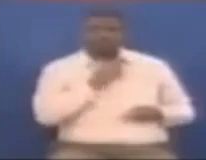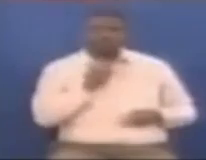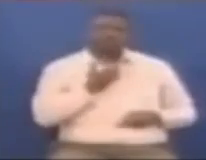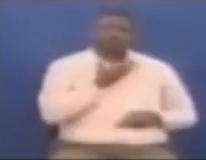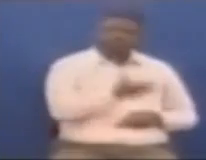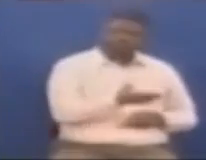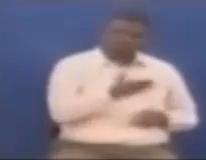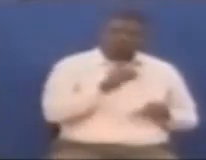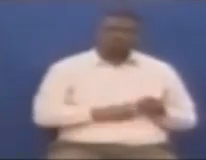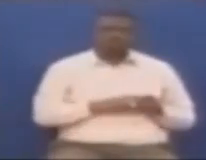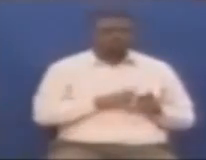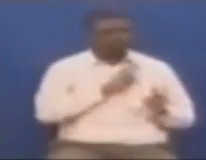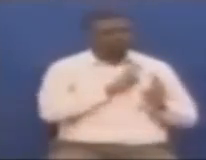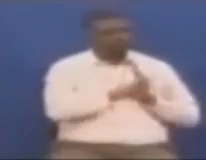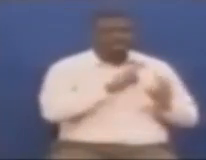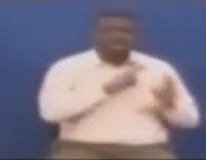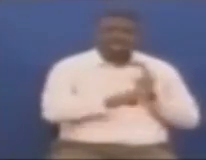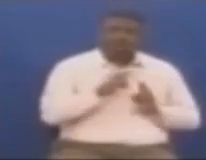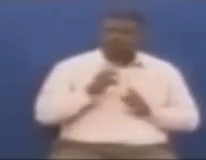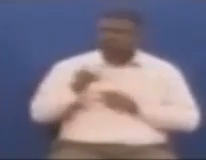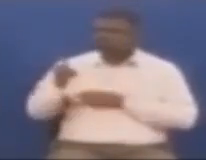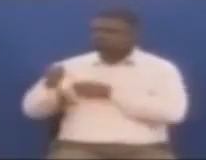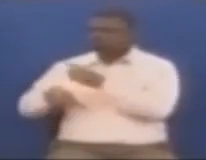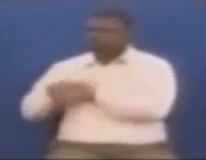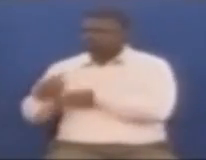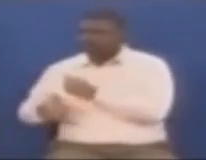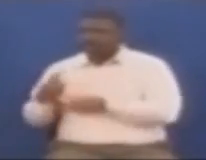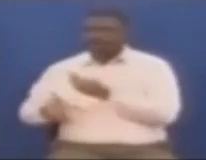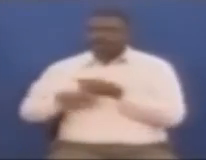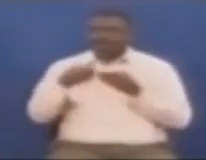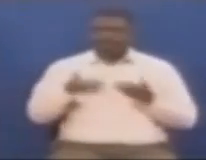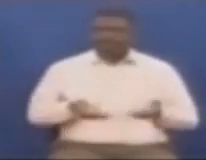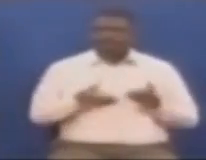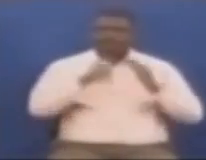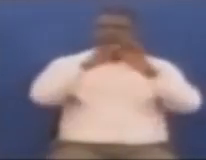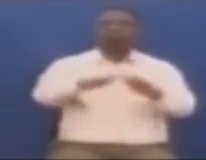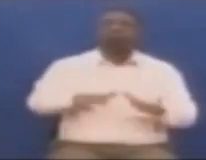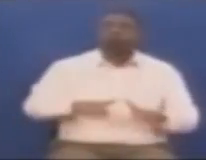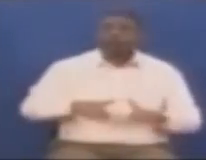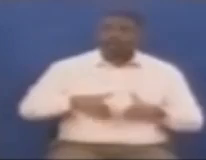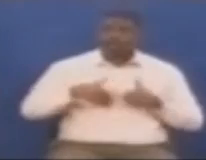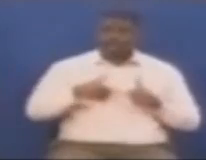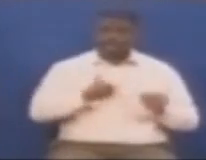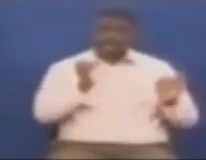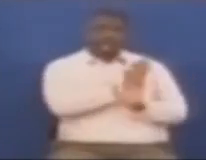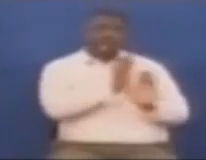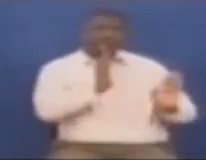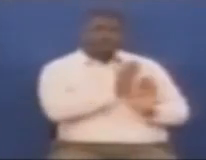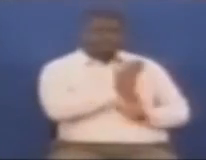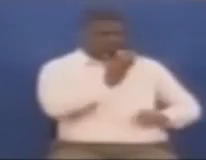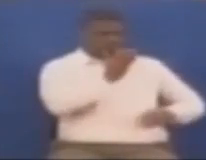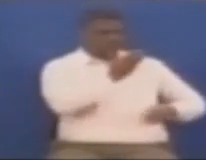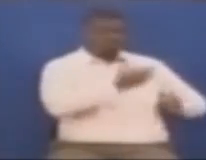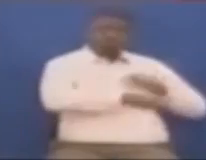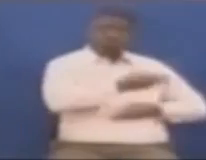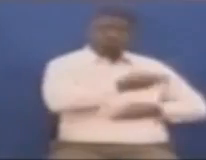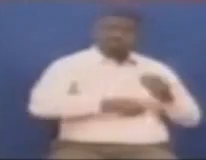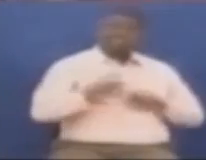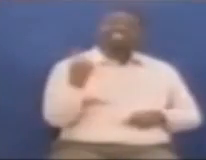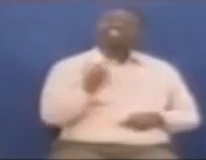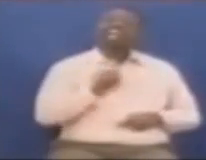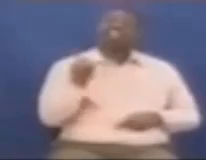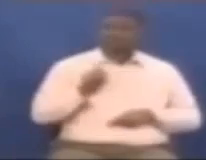muhimu, maslahi ya nchi na kadhalika, na kuhakikisha kwamba mikataba yetu inatengenezwa vizuri kabisa, kiasi